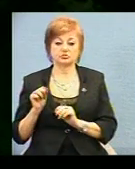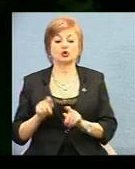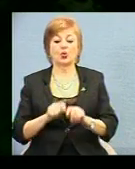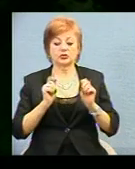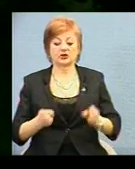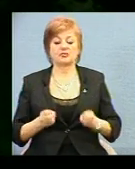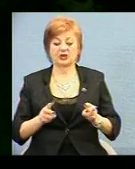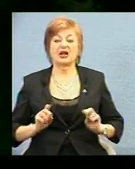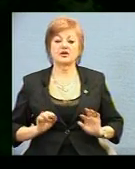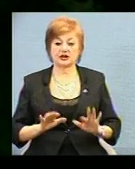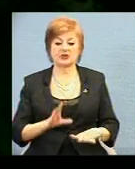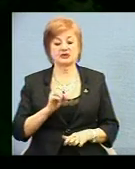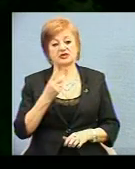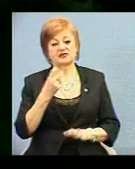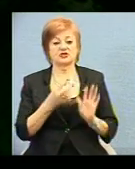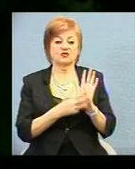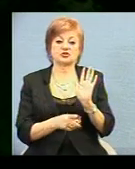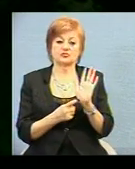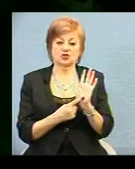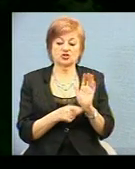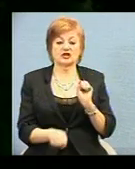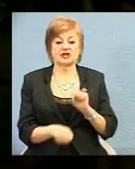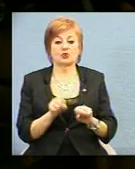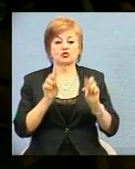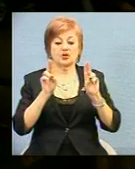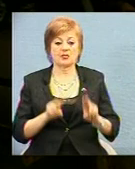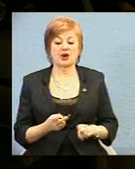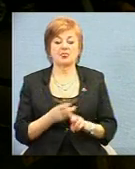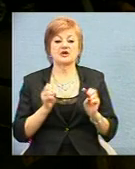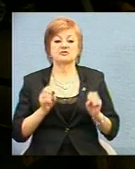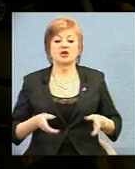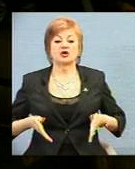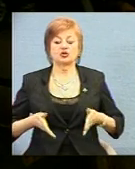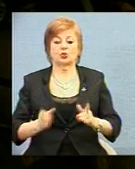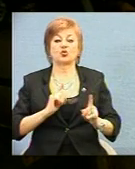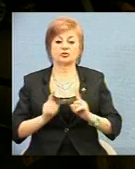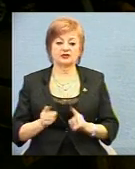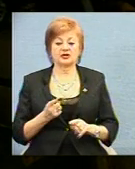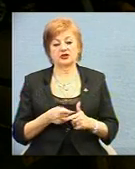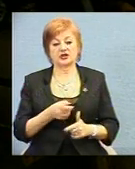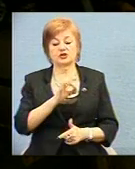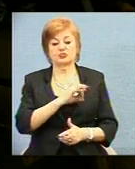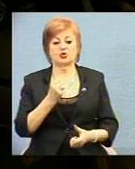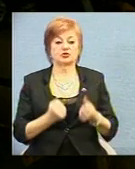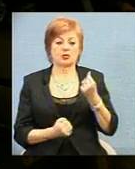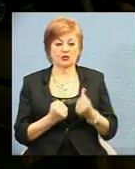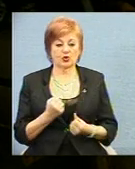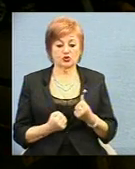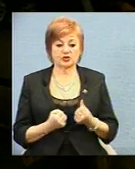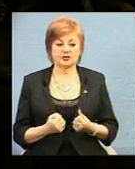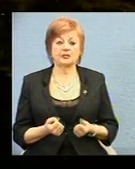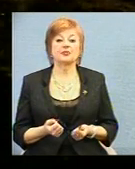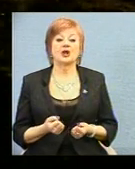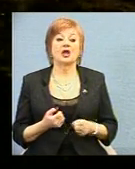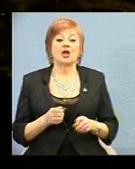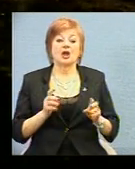кримінальне провадження за статтею 286 «Порушення правил безпеки дорожнього руху або експлуатації транспорту особами, які керують транспортними